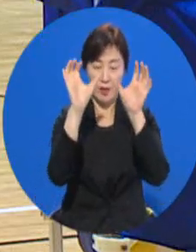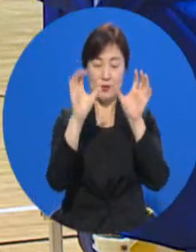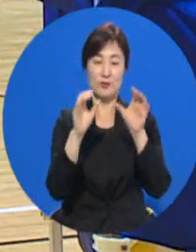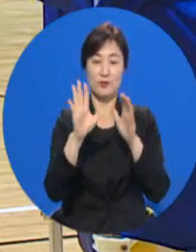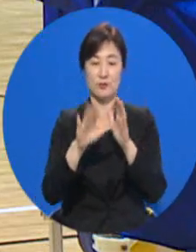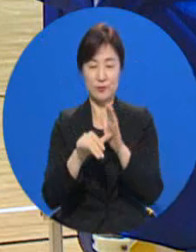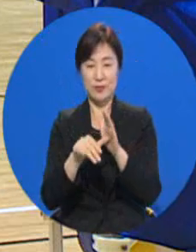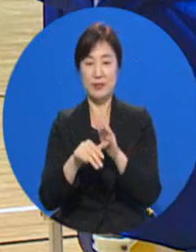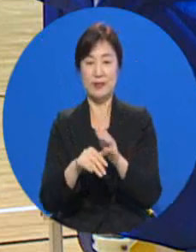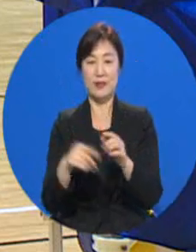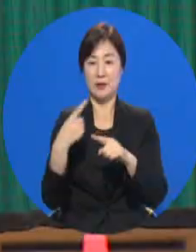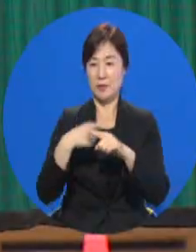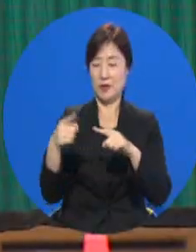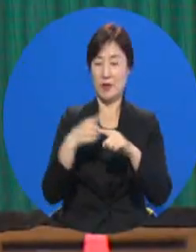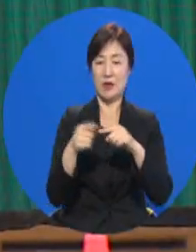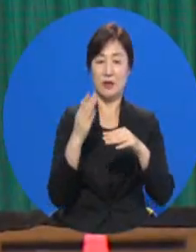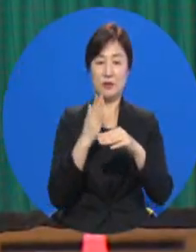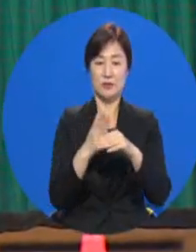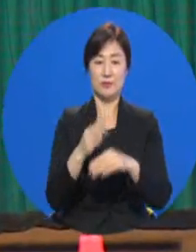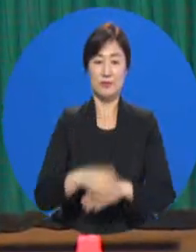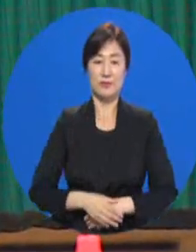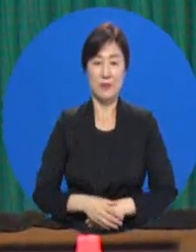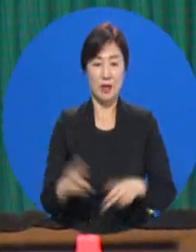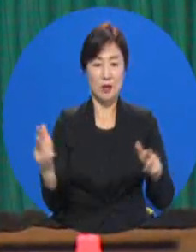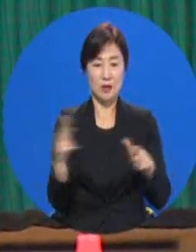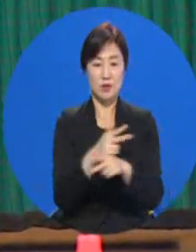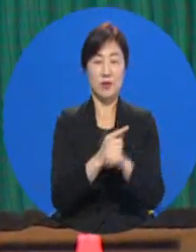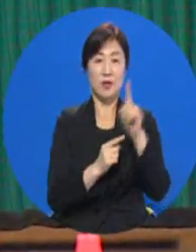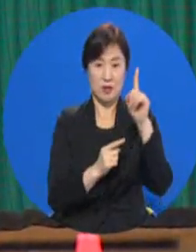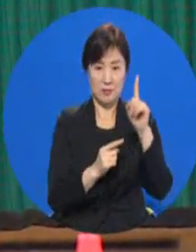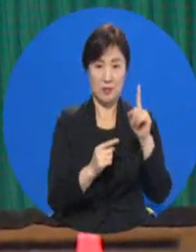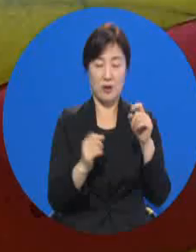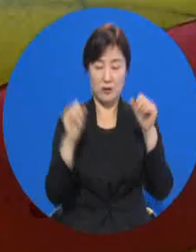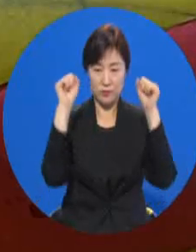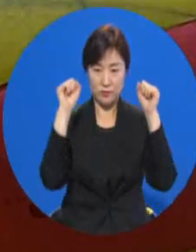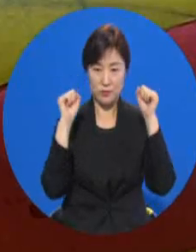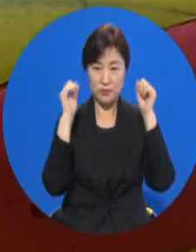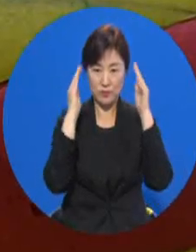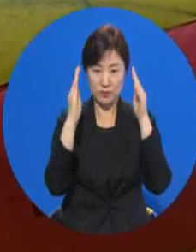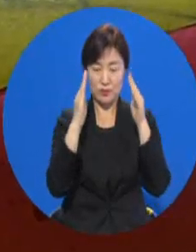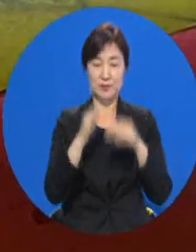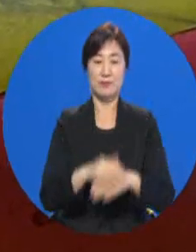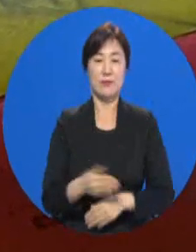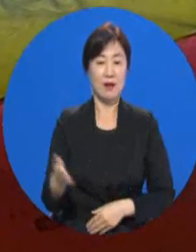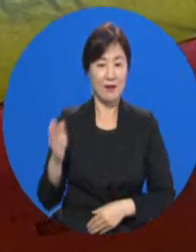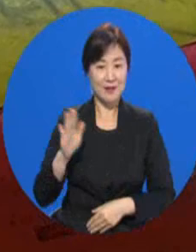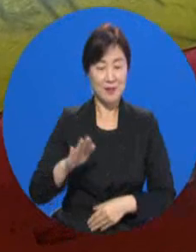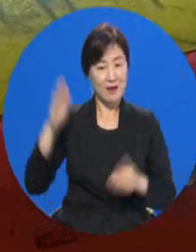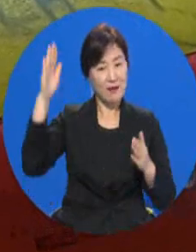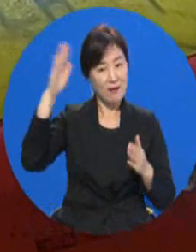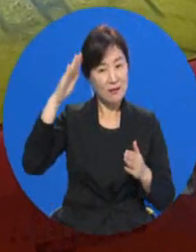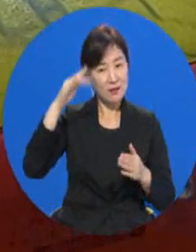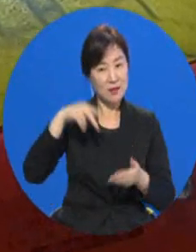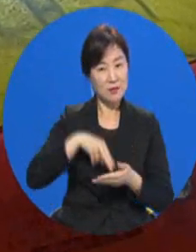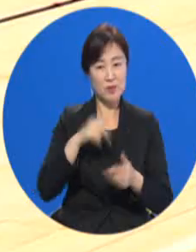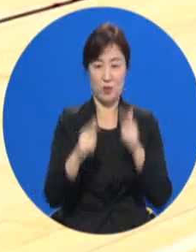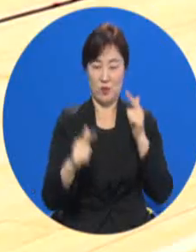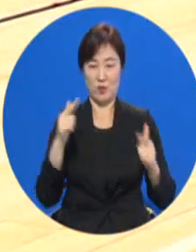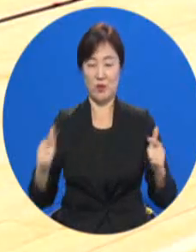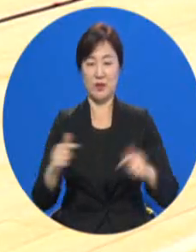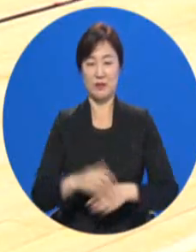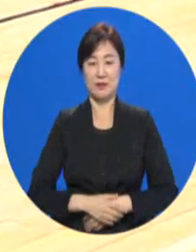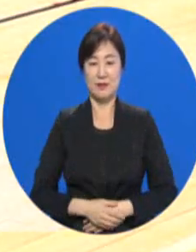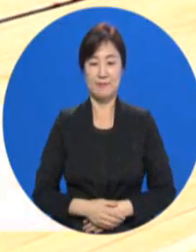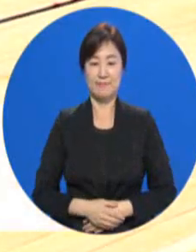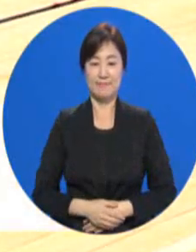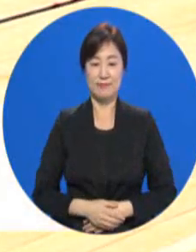수행 평가를 진행하고 있습니다. 일주일에 한 번 진행하는 체육 수업 시간이지만 학생들의 반응은 조금씩 다릅니다. 학업에